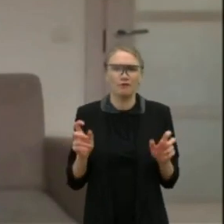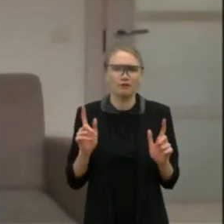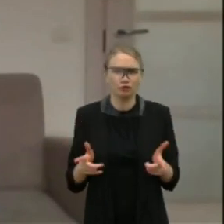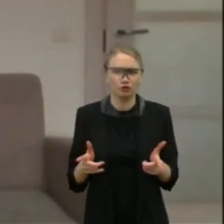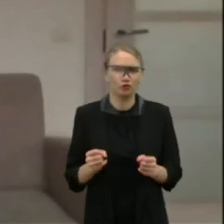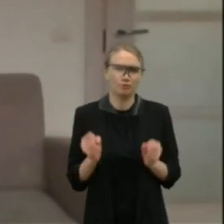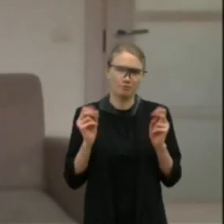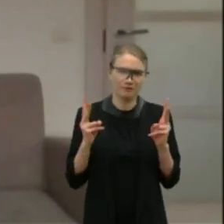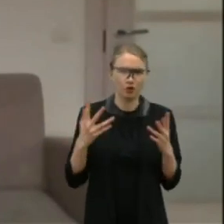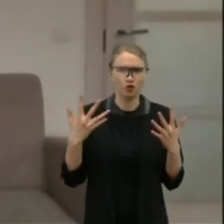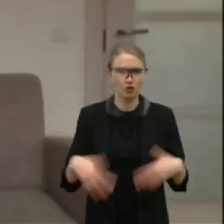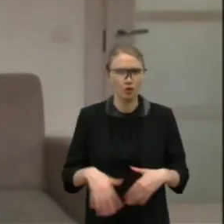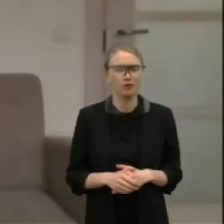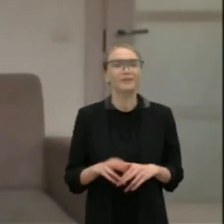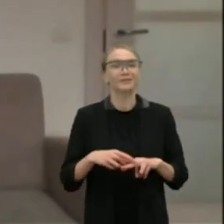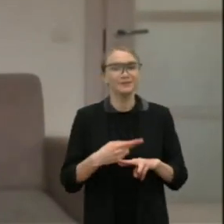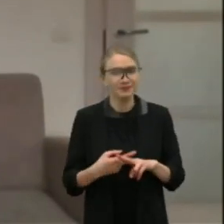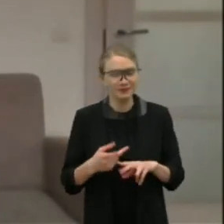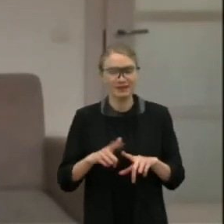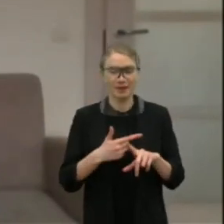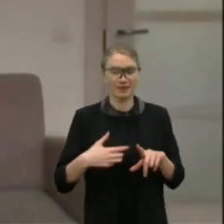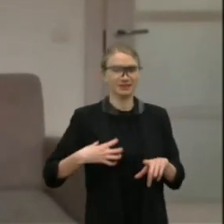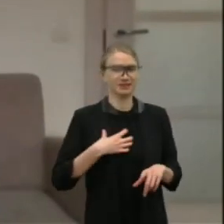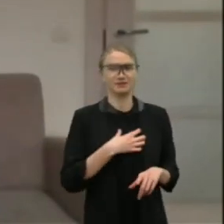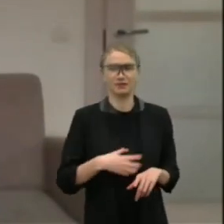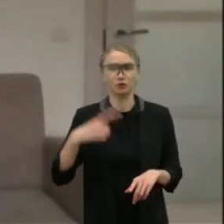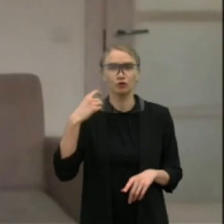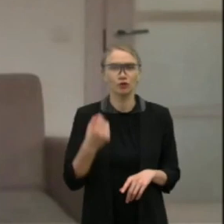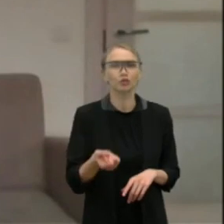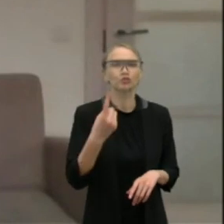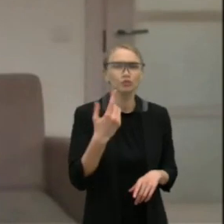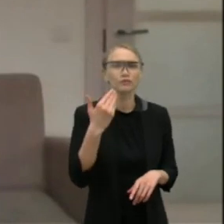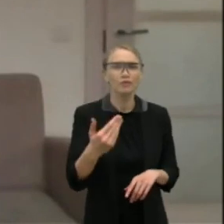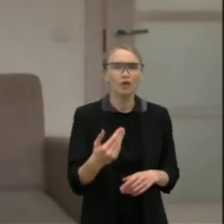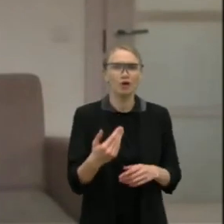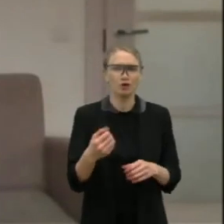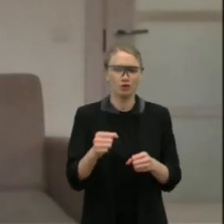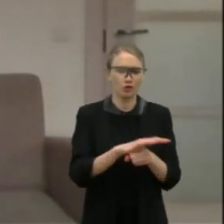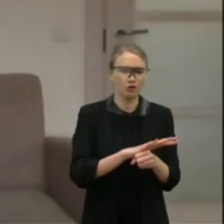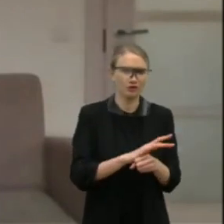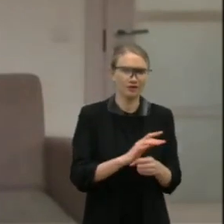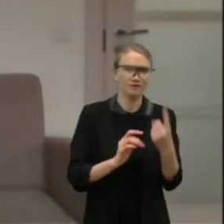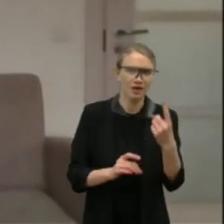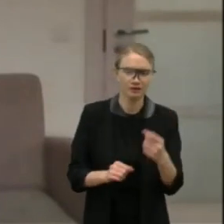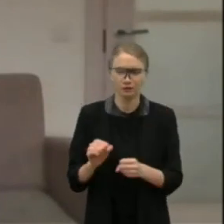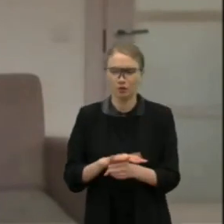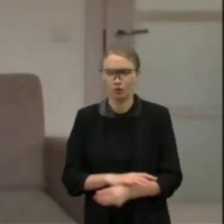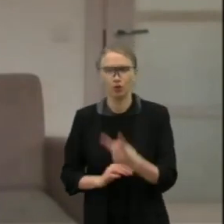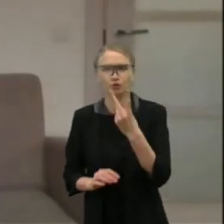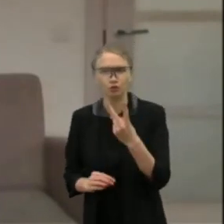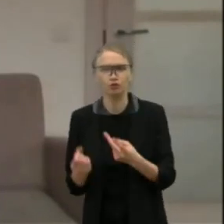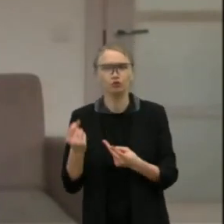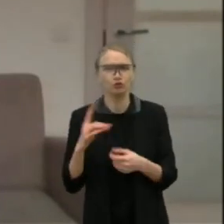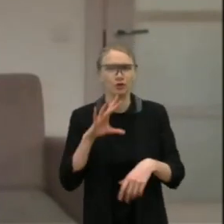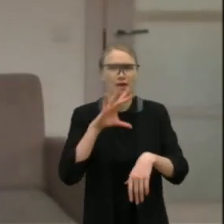potencialią grėsmę. Tai labai yra svarbu, norint susekti tuos variantus ir nepraleisti momento, kada